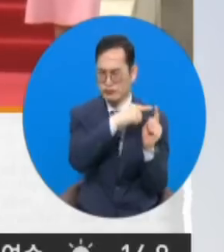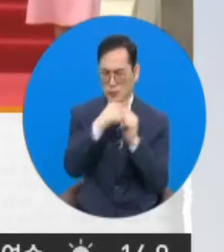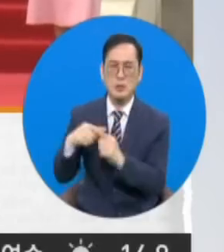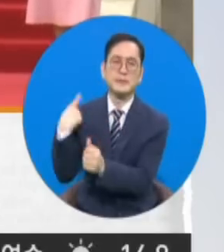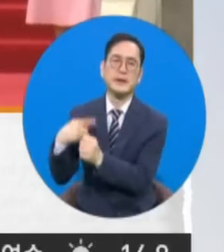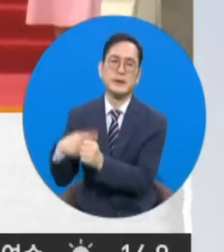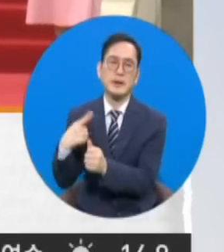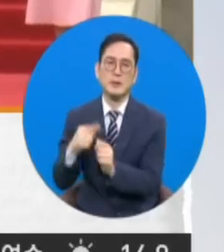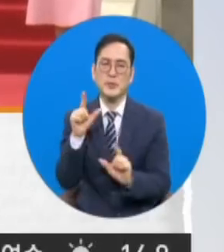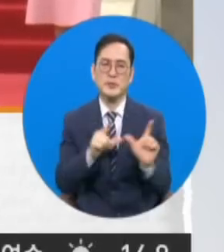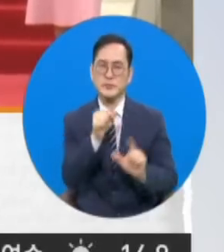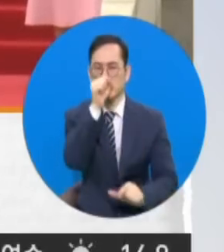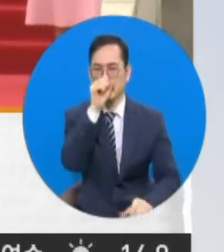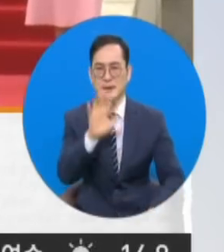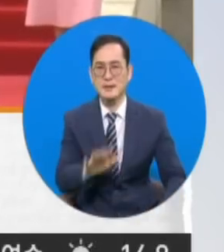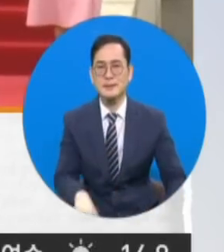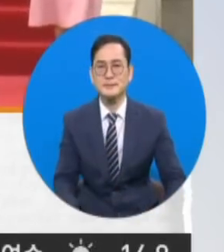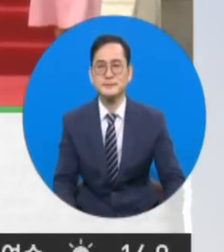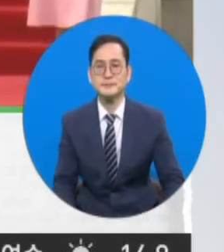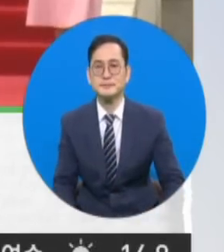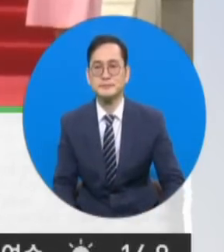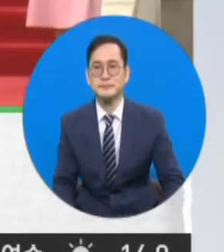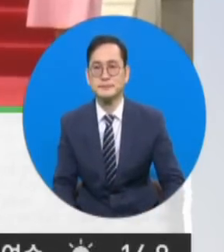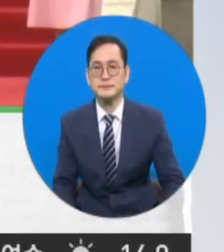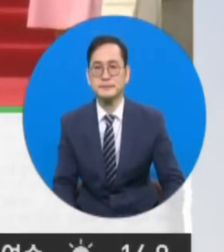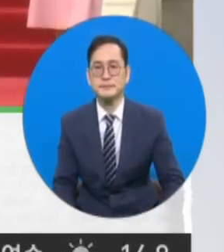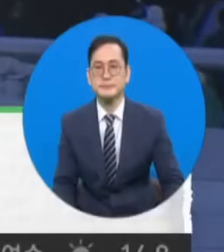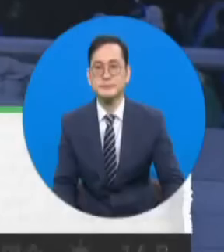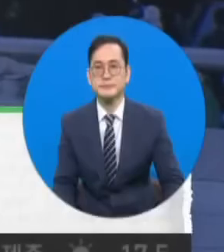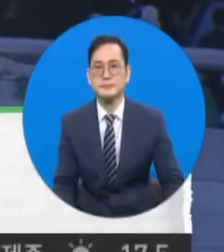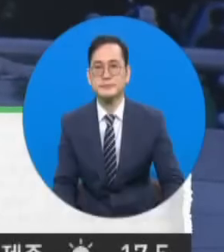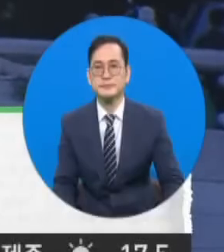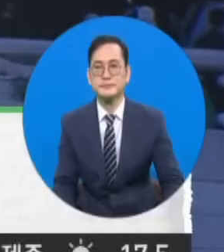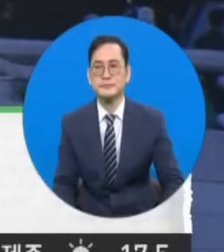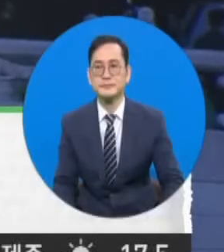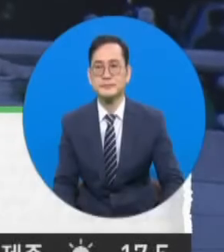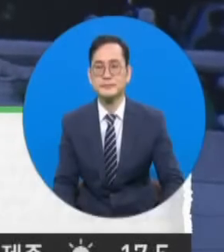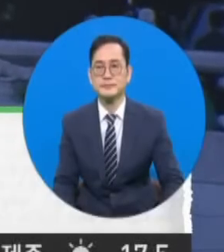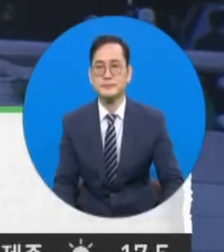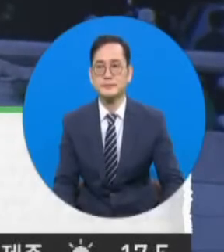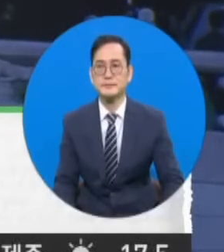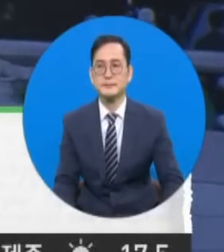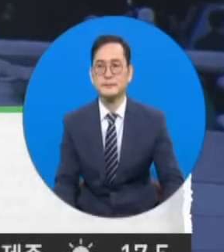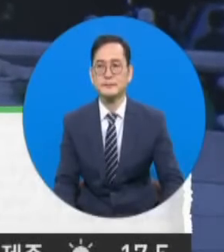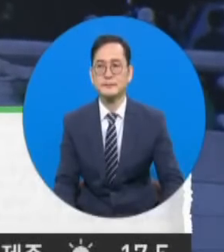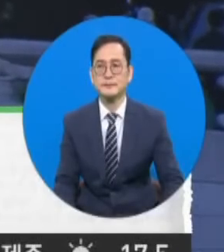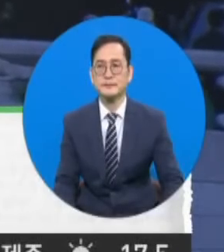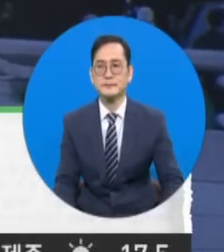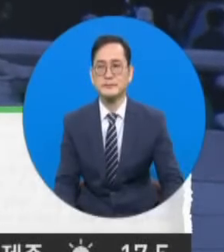비난이다 저는 이렇게 생각이 됩니다 이제 이재명 대표의 빵셔틀 외교 뭐 어떤